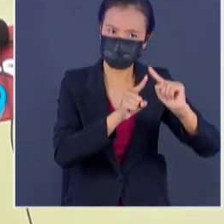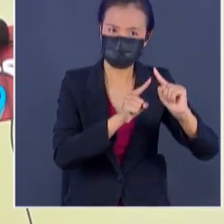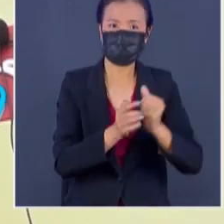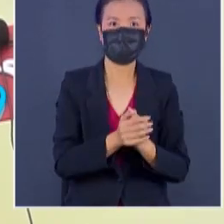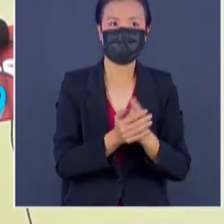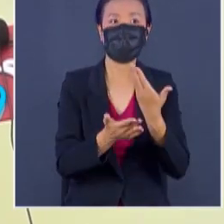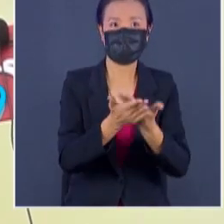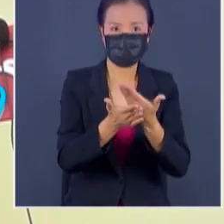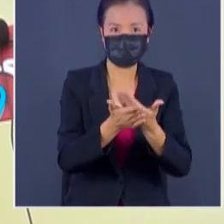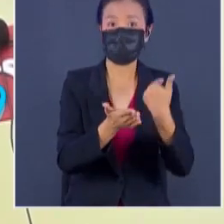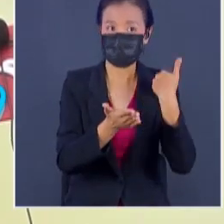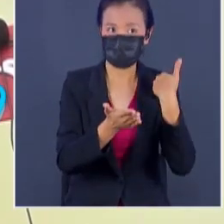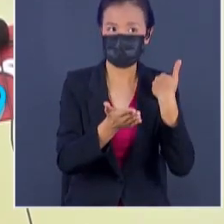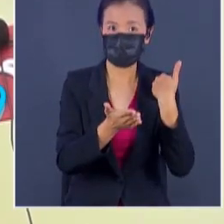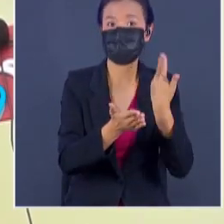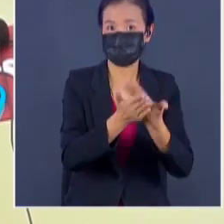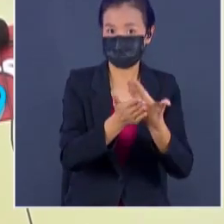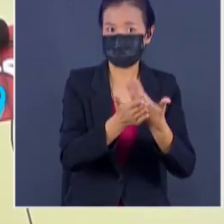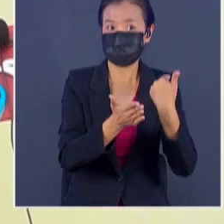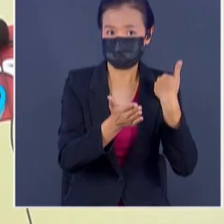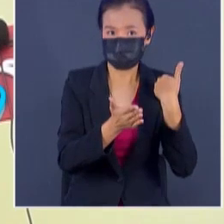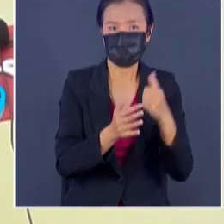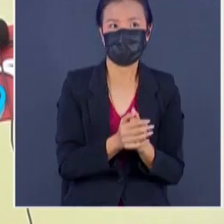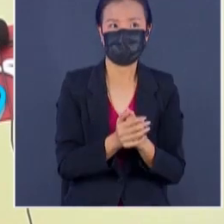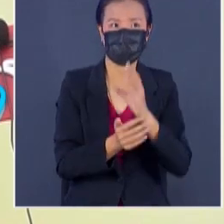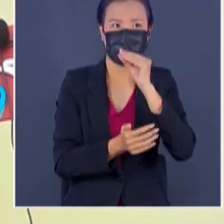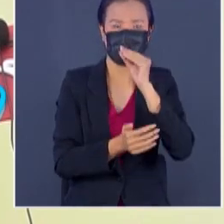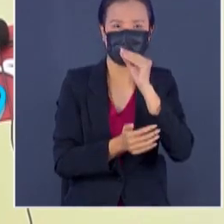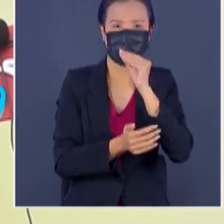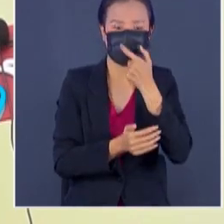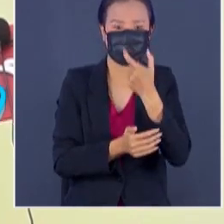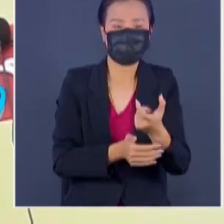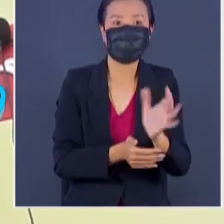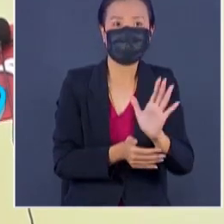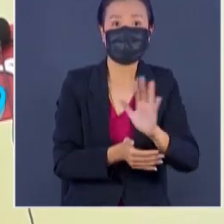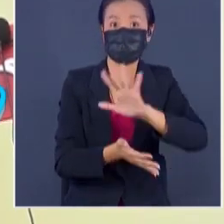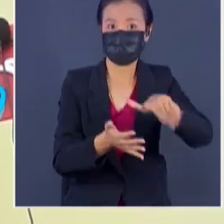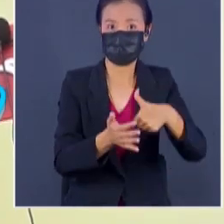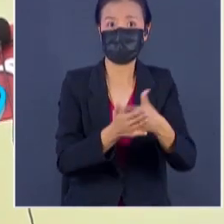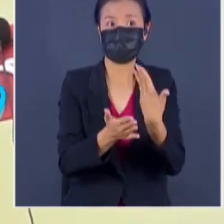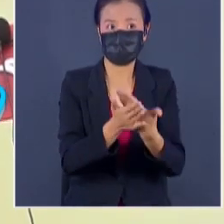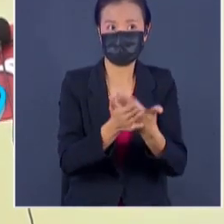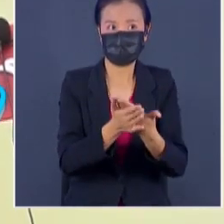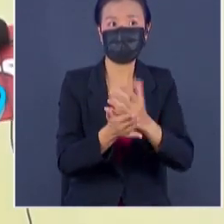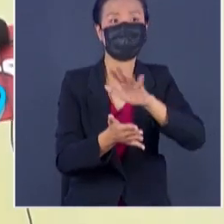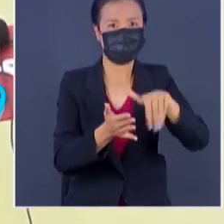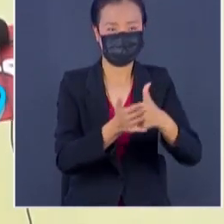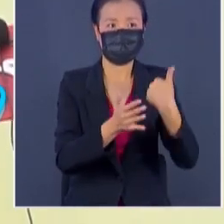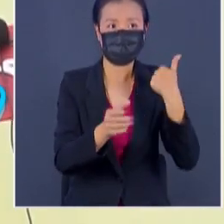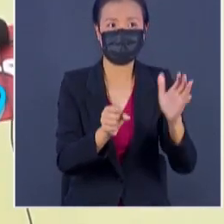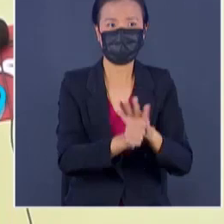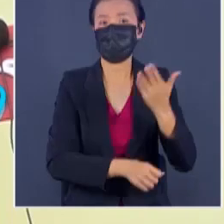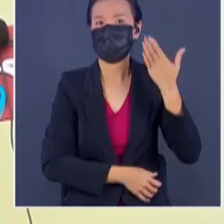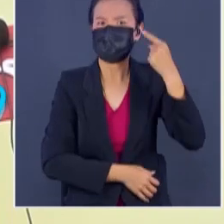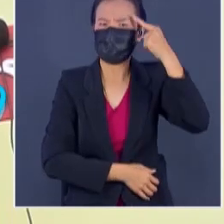มันมีค่ามันมีราคาและไม่พูดเยอะเพราะทุกอย่างตีค่าราคาออกมาหมดแล้วที่ผ่านม